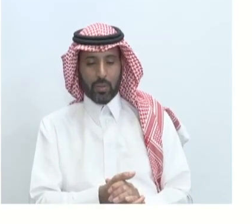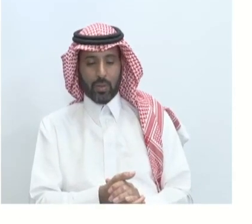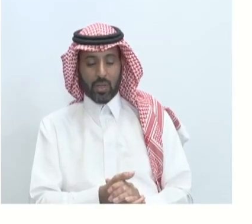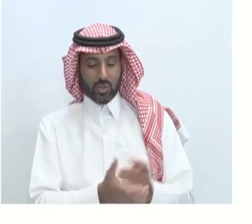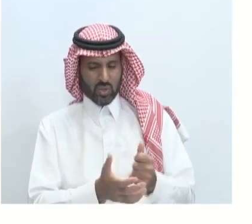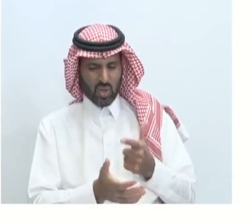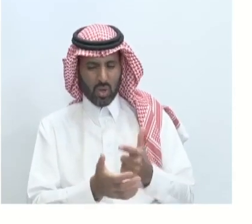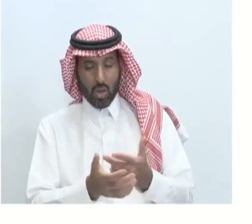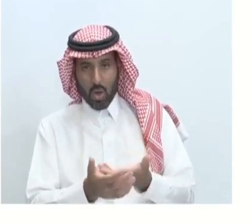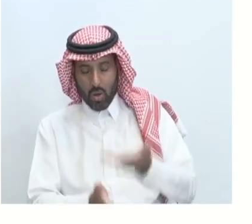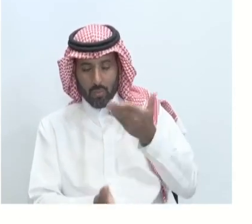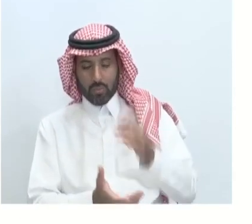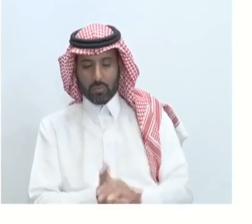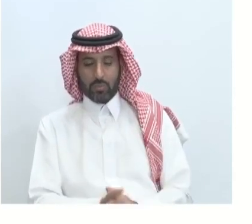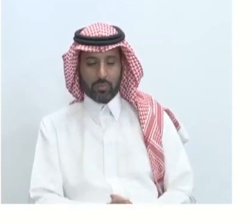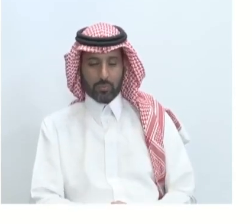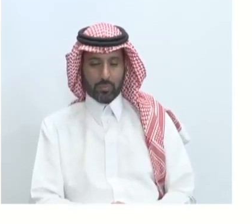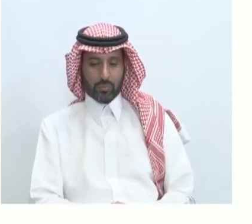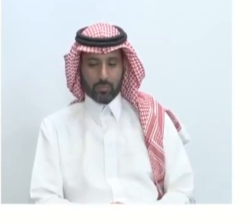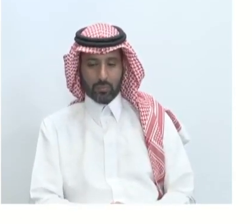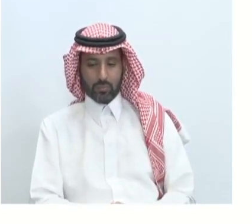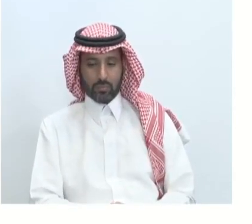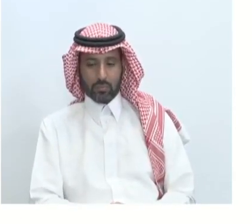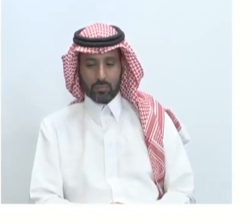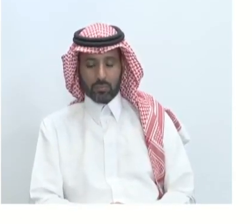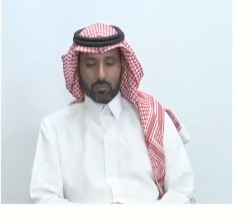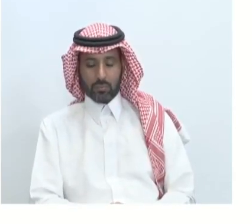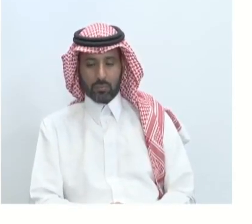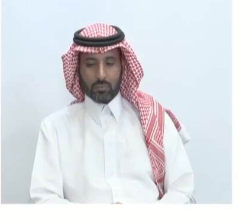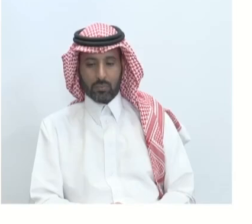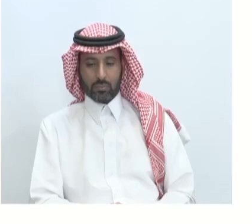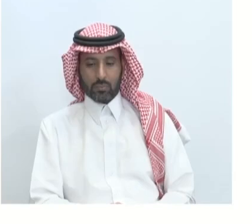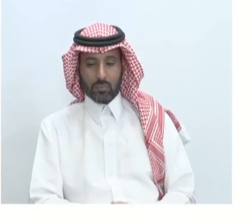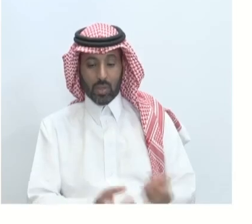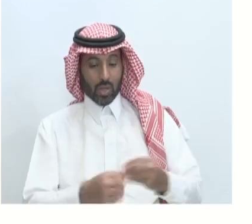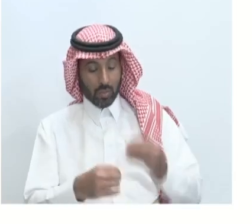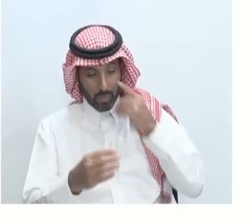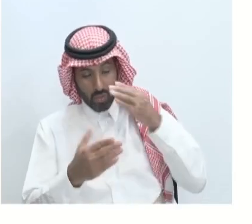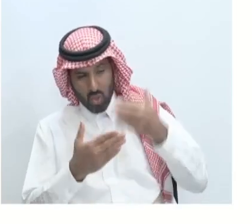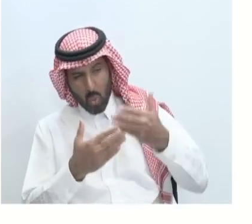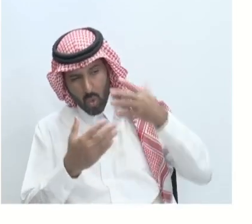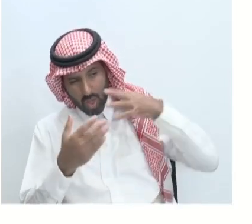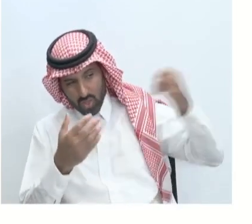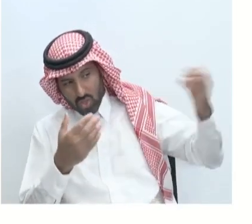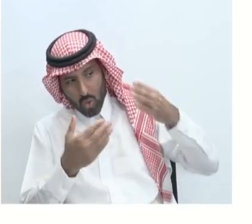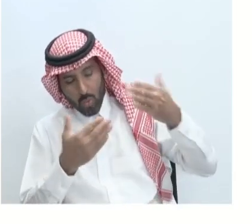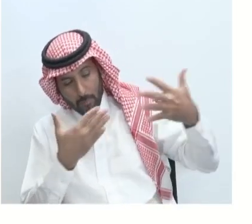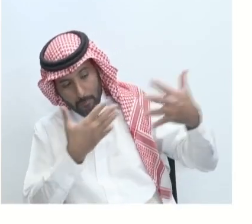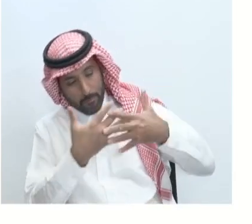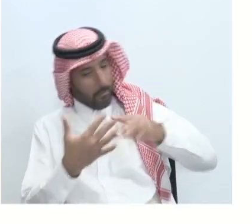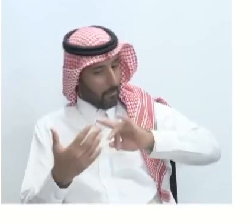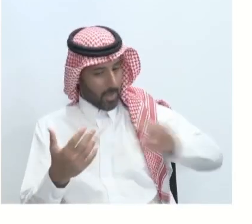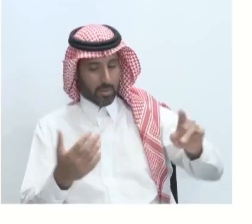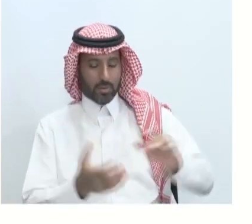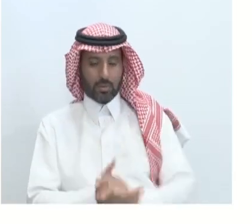سعرها باهظا ايضا غير منفذ لبعض الضوء عزيزي الطالب عزيزتي